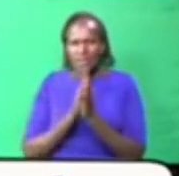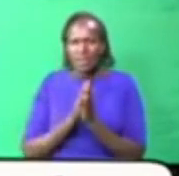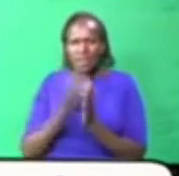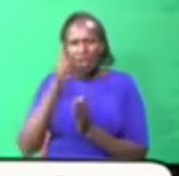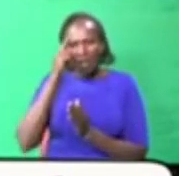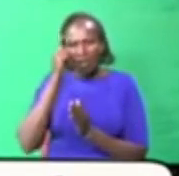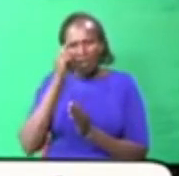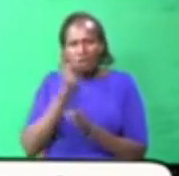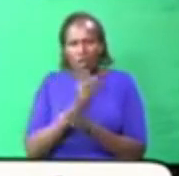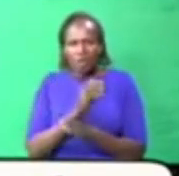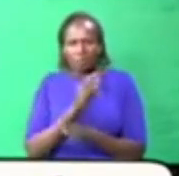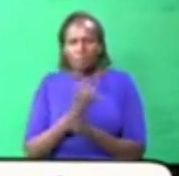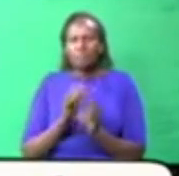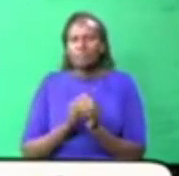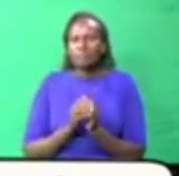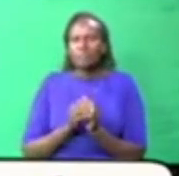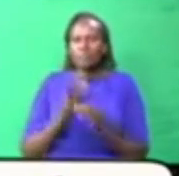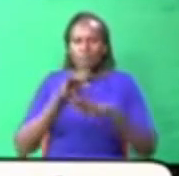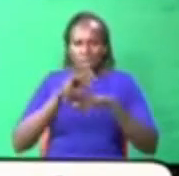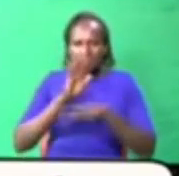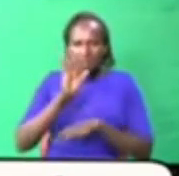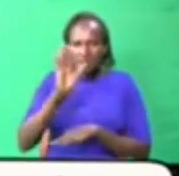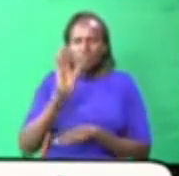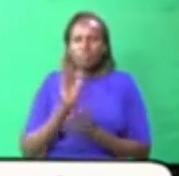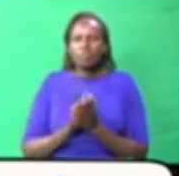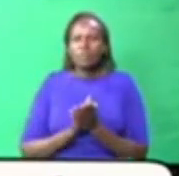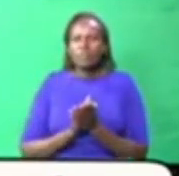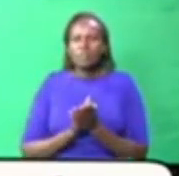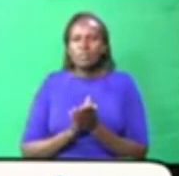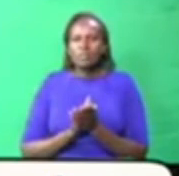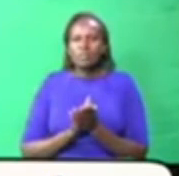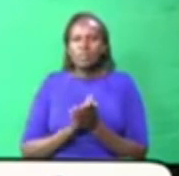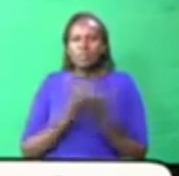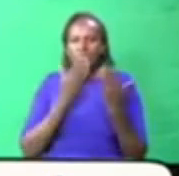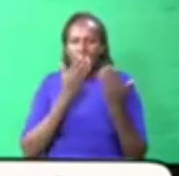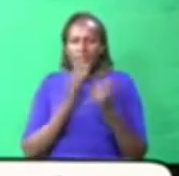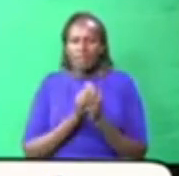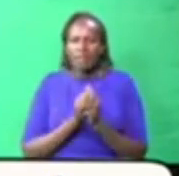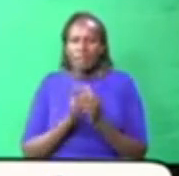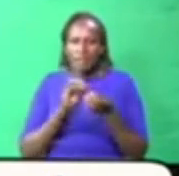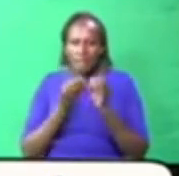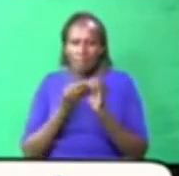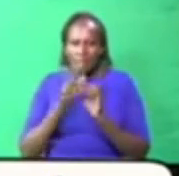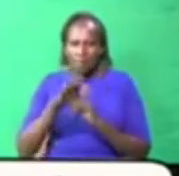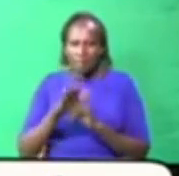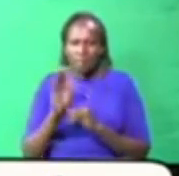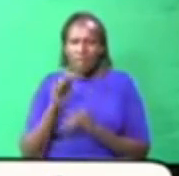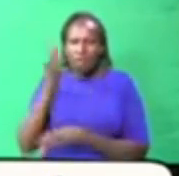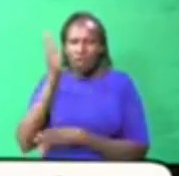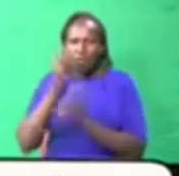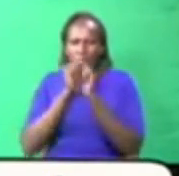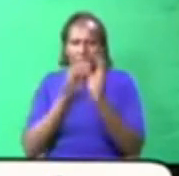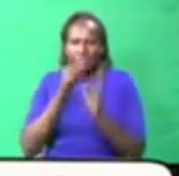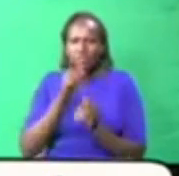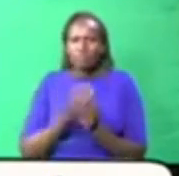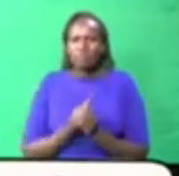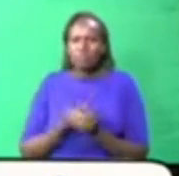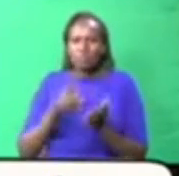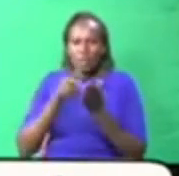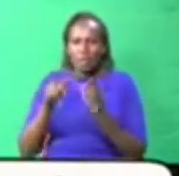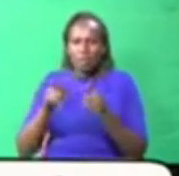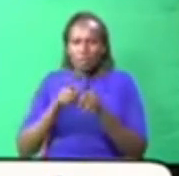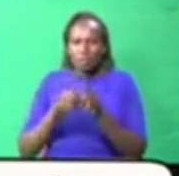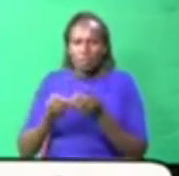counseling. Utaweza kutuma mahitaji yako pale kwenye ile namba ambayo iko pale chini, na Bwana atakubariki. You have any offering, you can also